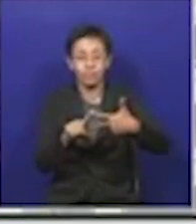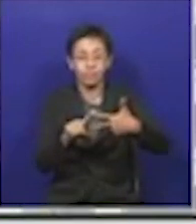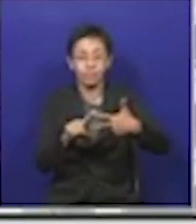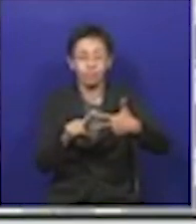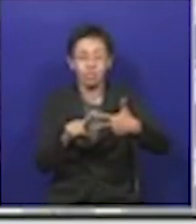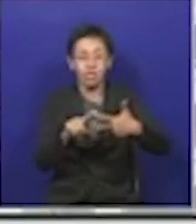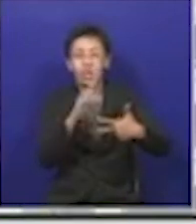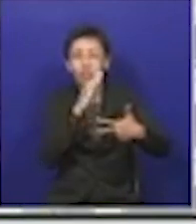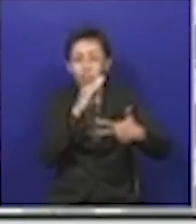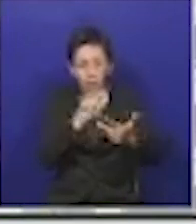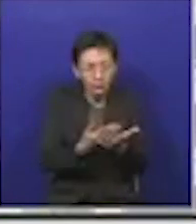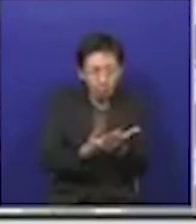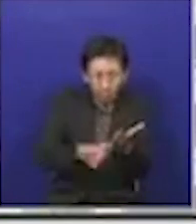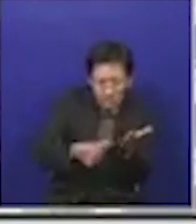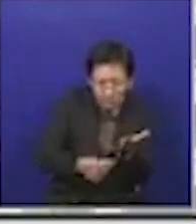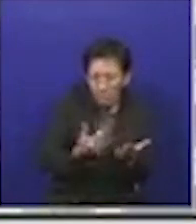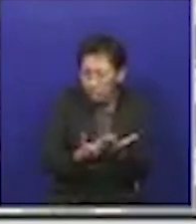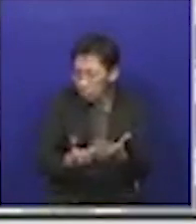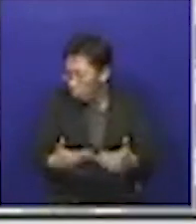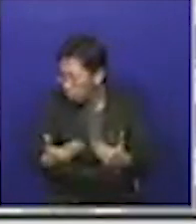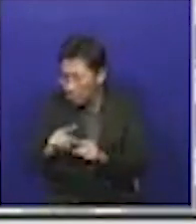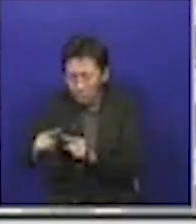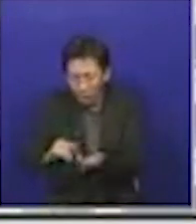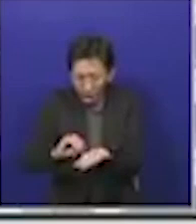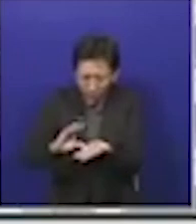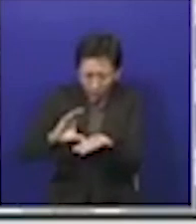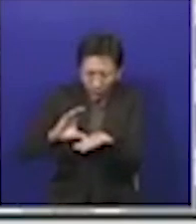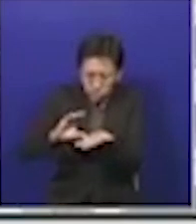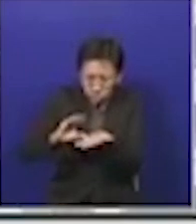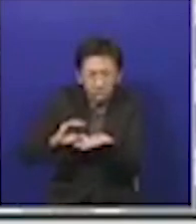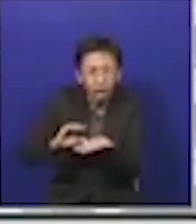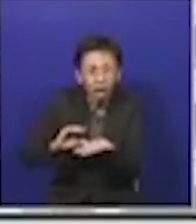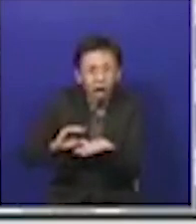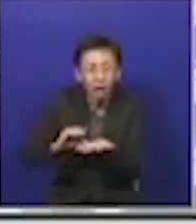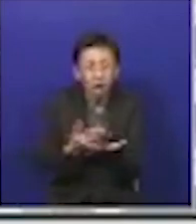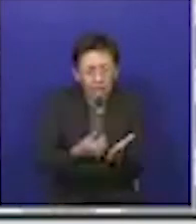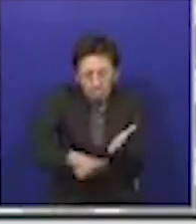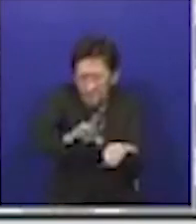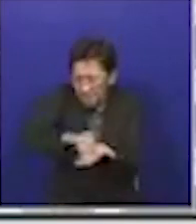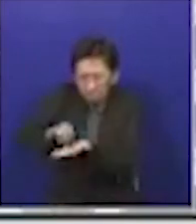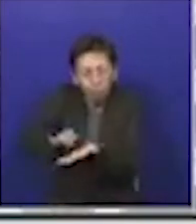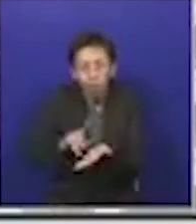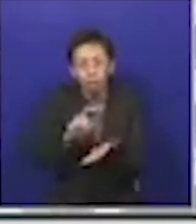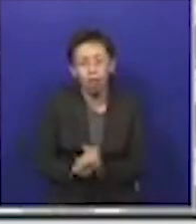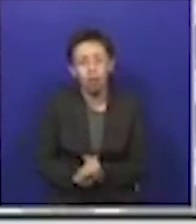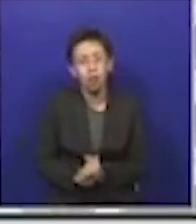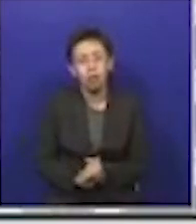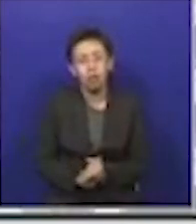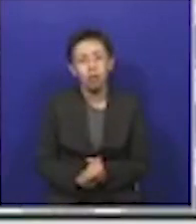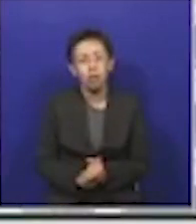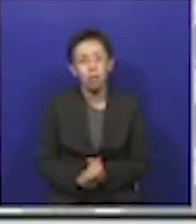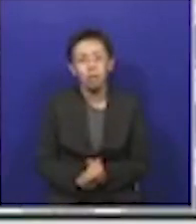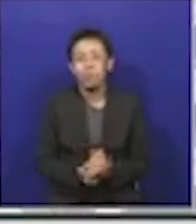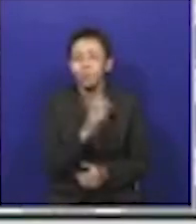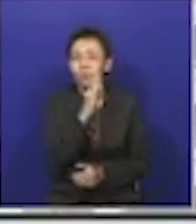แล้วถ้าเกิดเก็บไม่ถึงนะแล้วมันก็มีแนวโน้มที่จะเก็บไม่ถึงด้วยท่านว่าจะเก็บไม่ถึงขนาดไหน